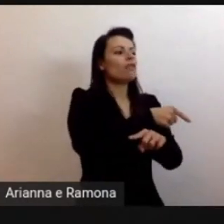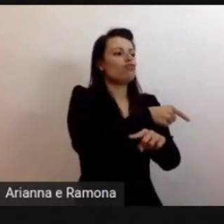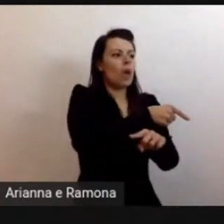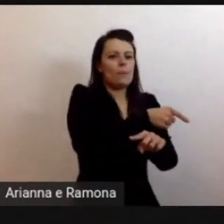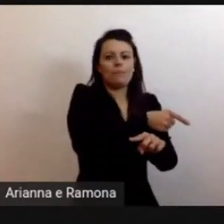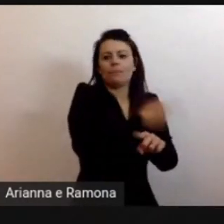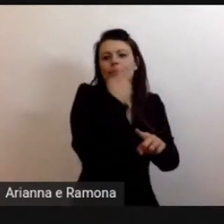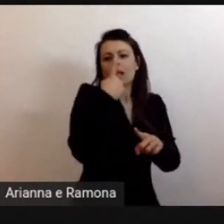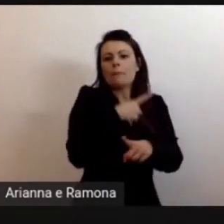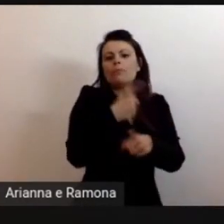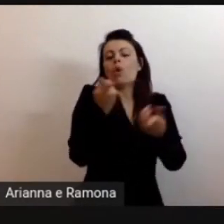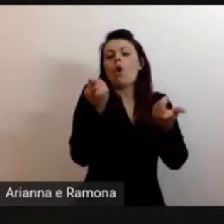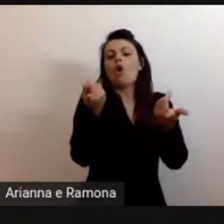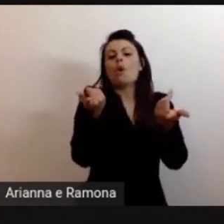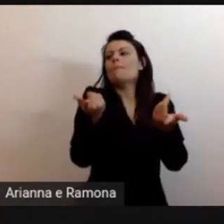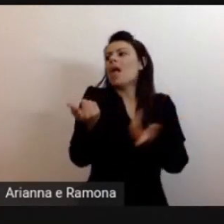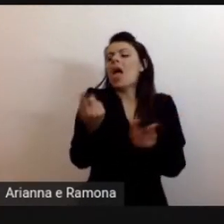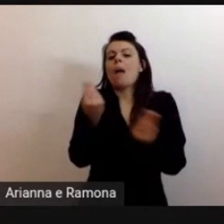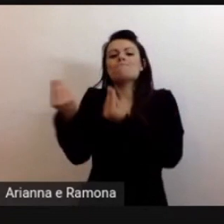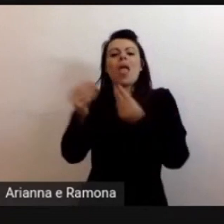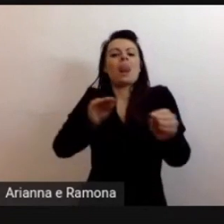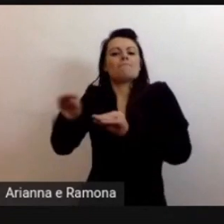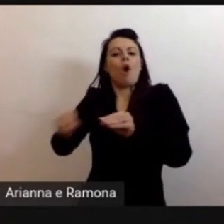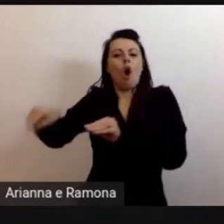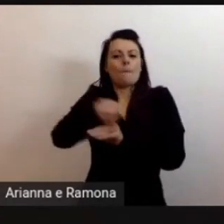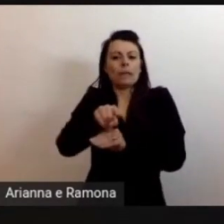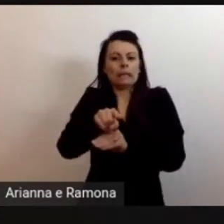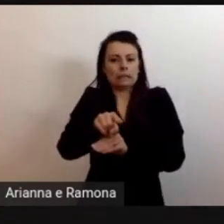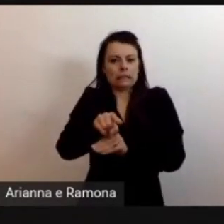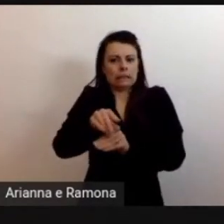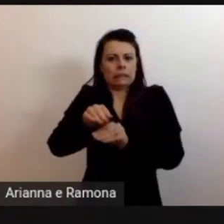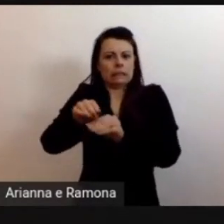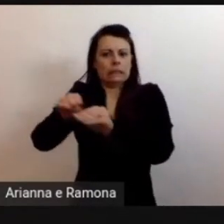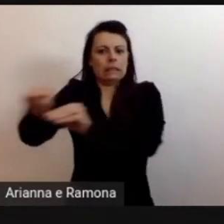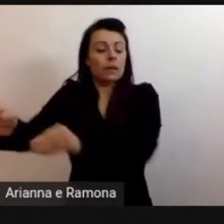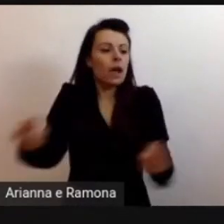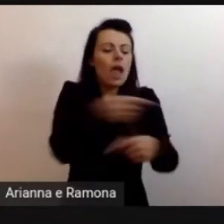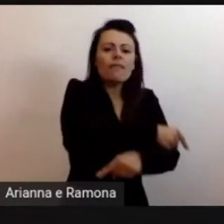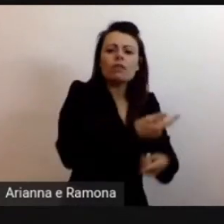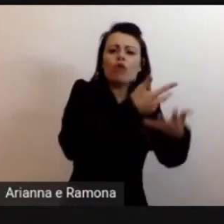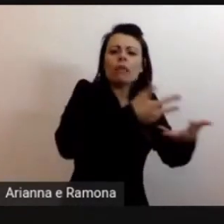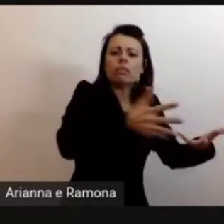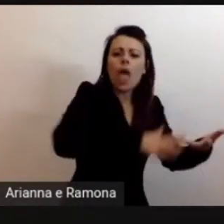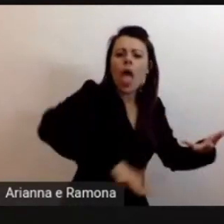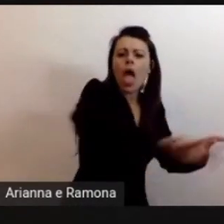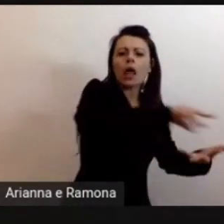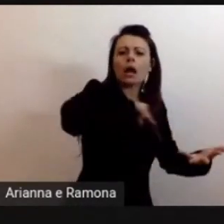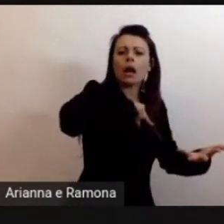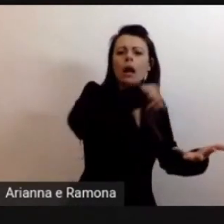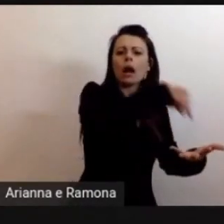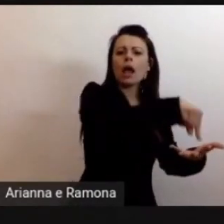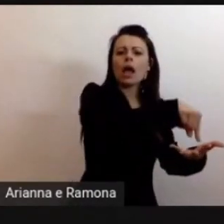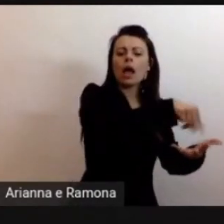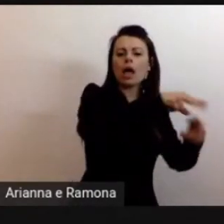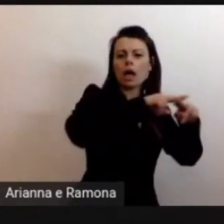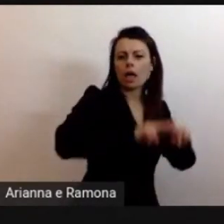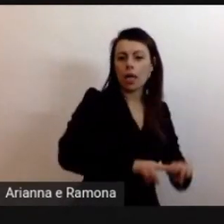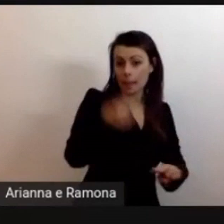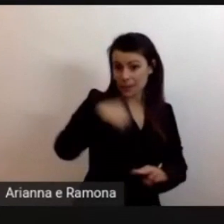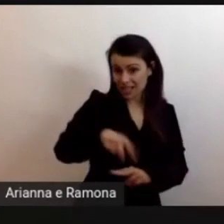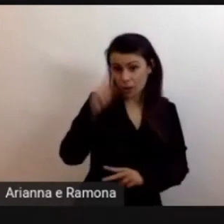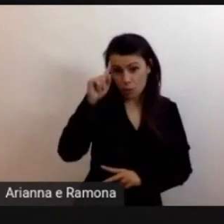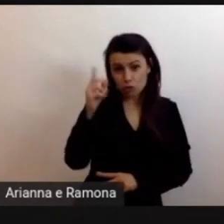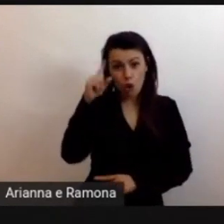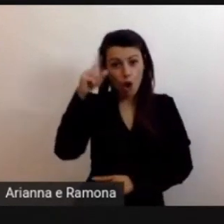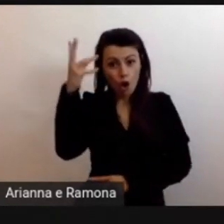qui è un concetto di carlo grandis problema insomma anche la la comunità ma solo il da nazionale deve